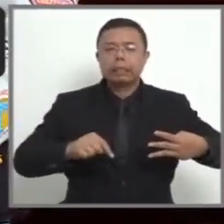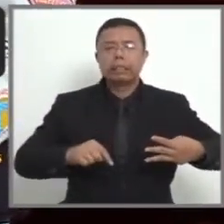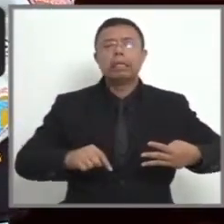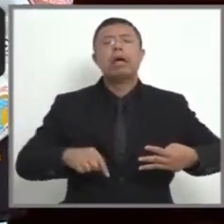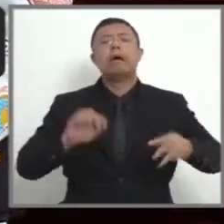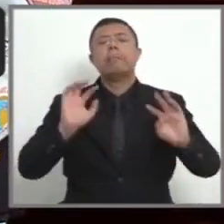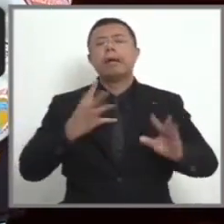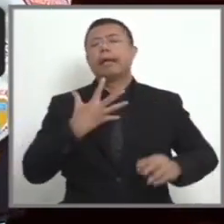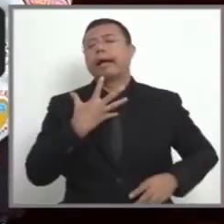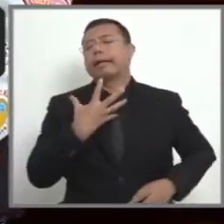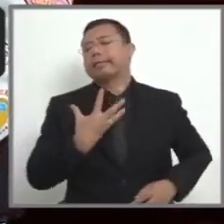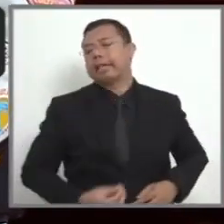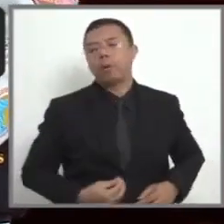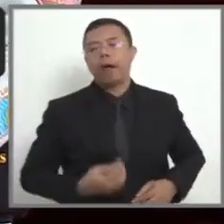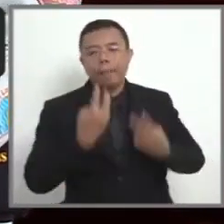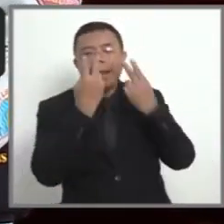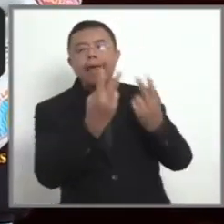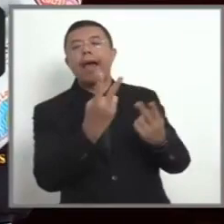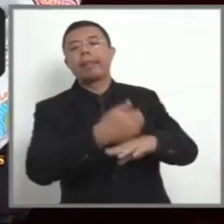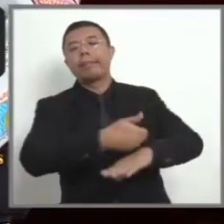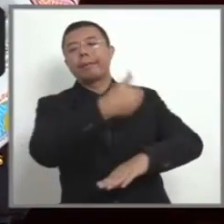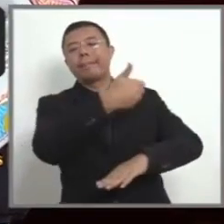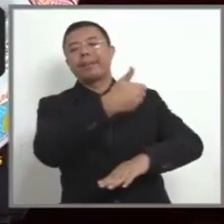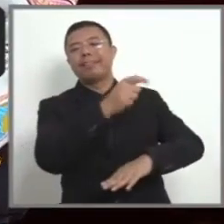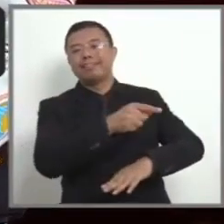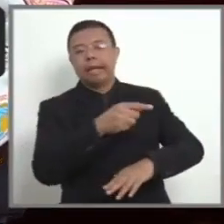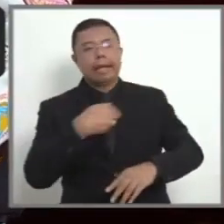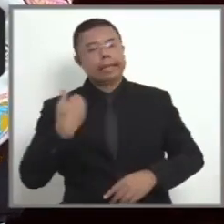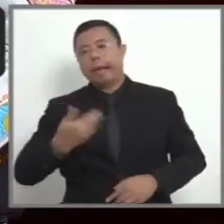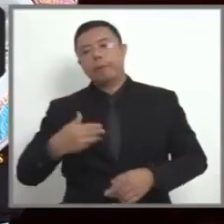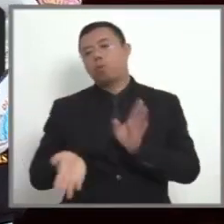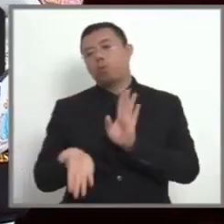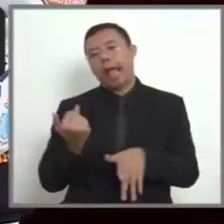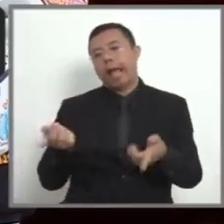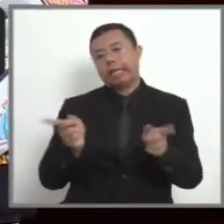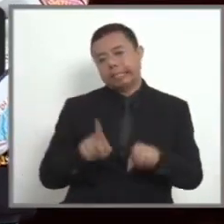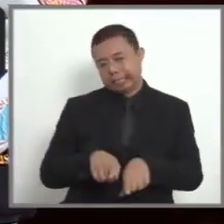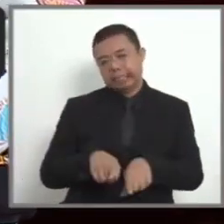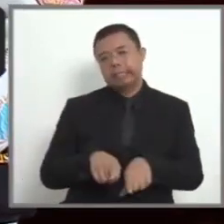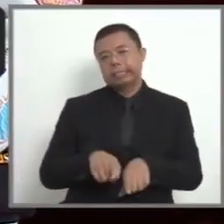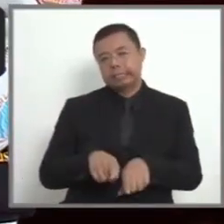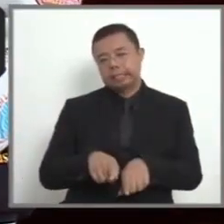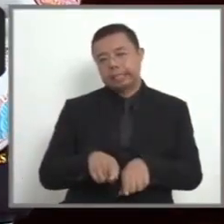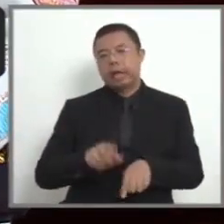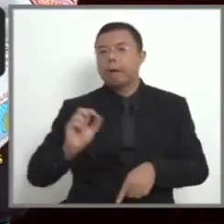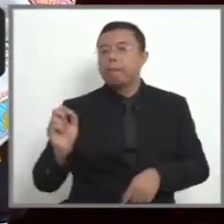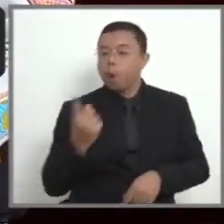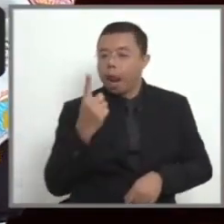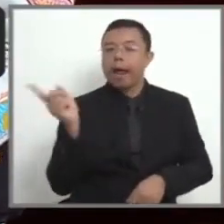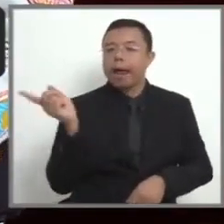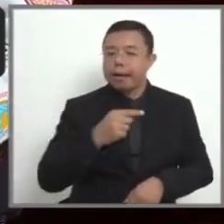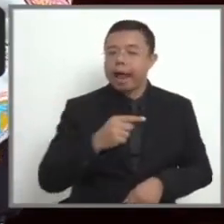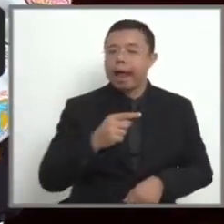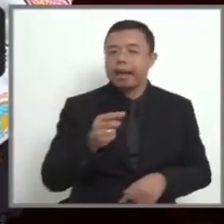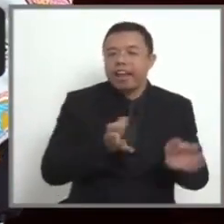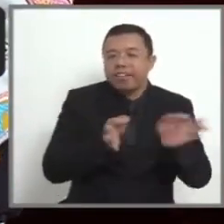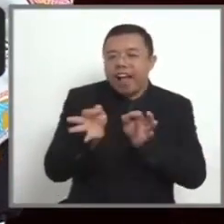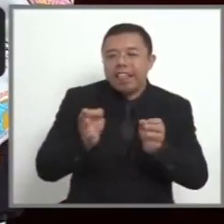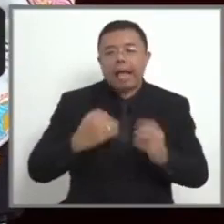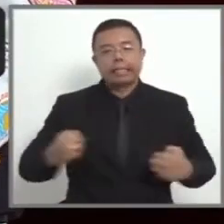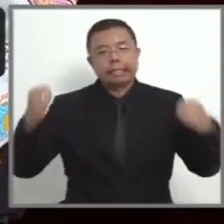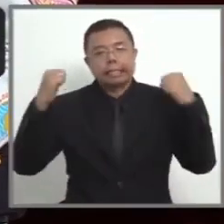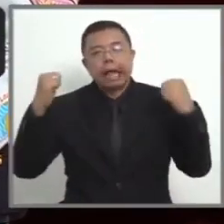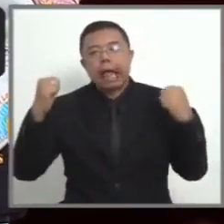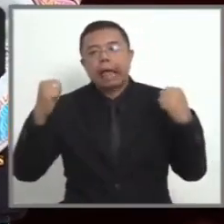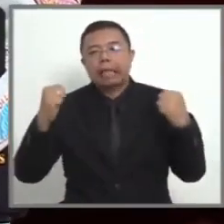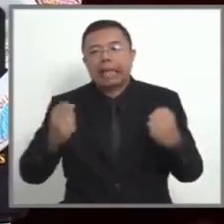dikecewakan oleh para pemimpinnya kita tidak mau lagi itu terjadi mulai dari fasilitas kesehatan